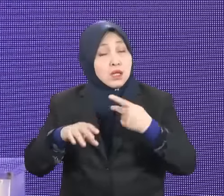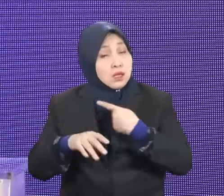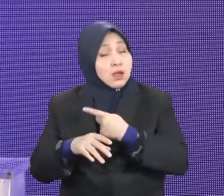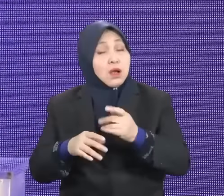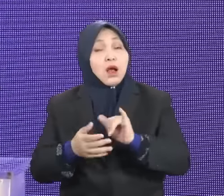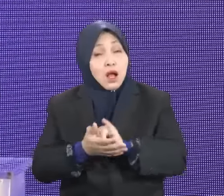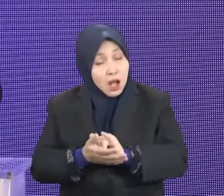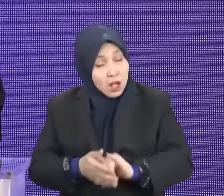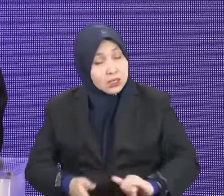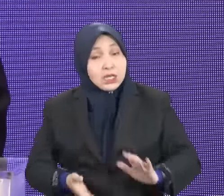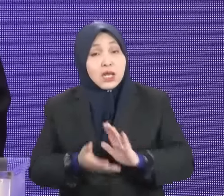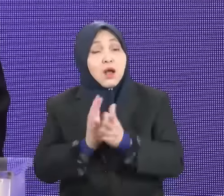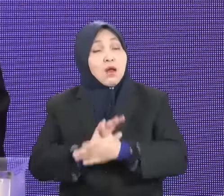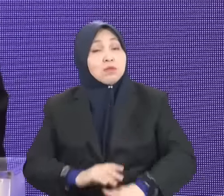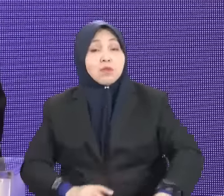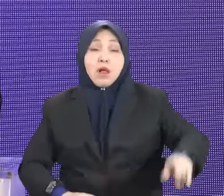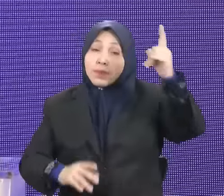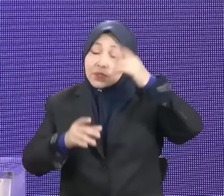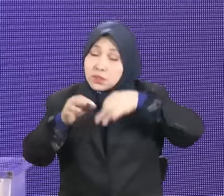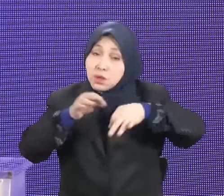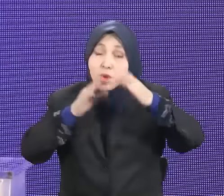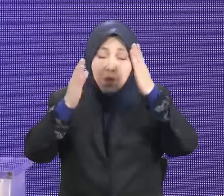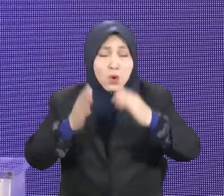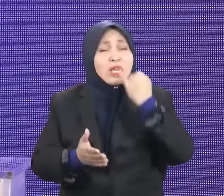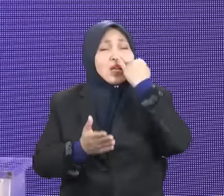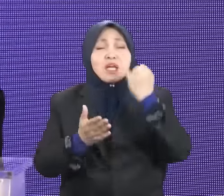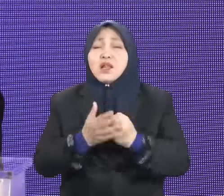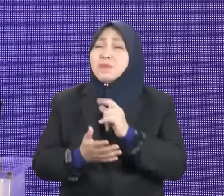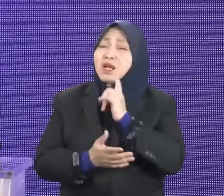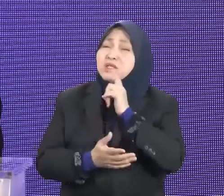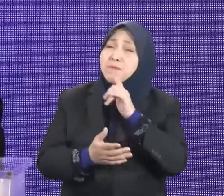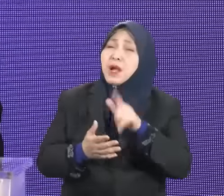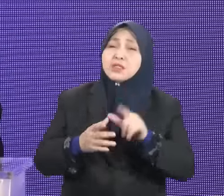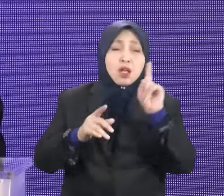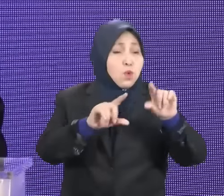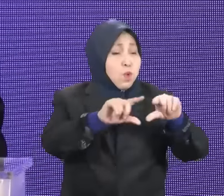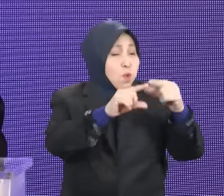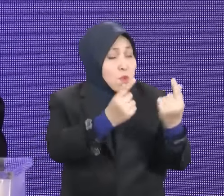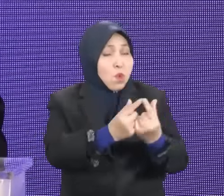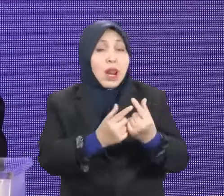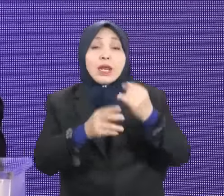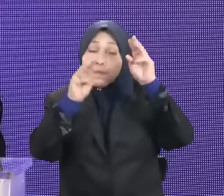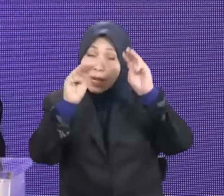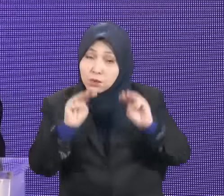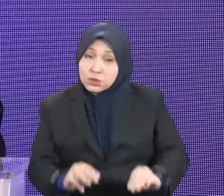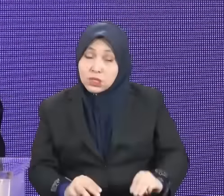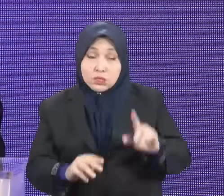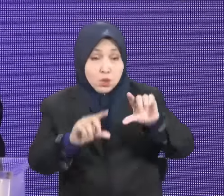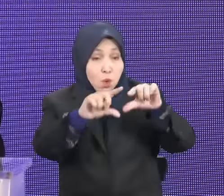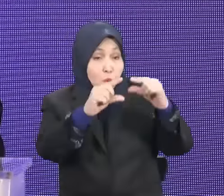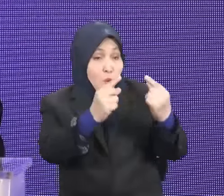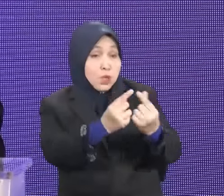Allah menjelaskan tentang orang yang zalim ini apel ya satu kumpulan manusia yang Allah nyatakan